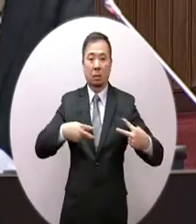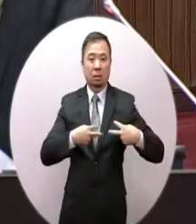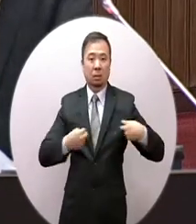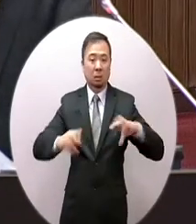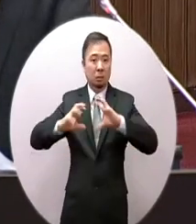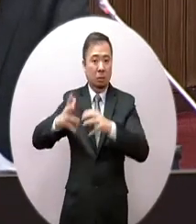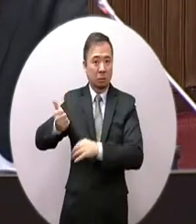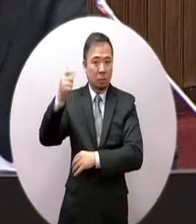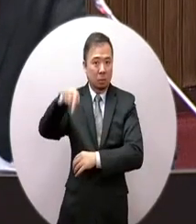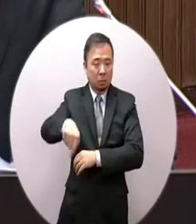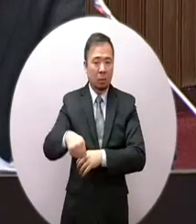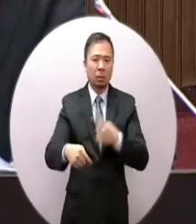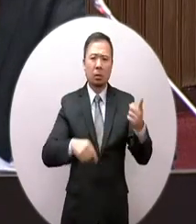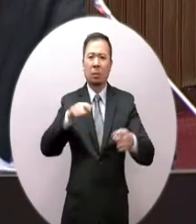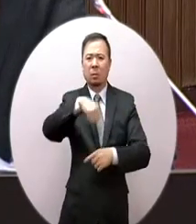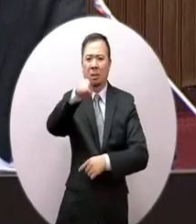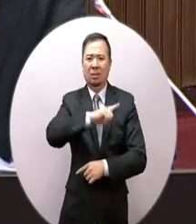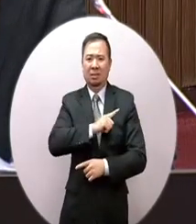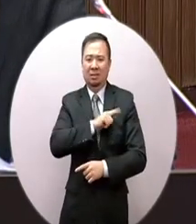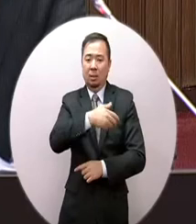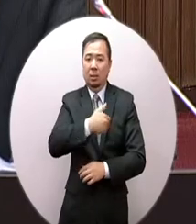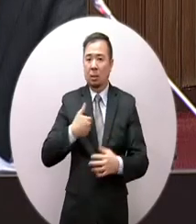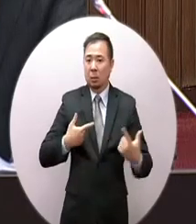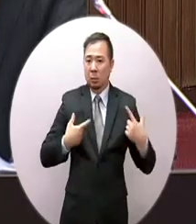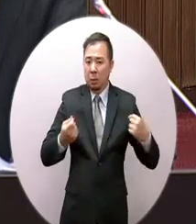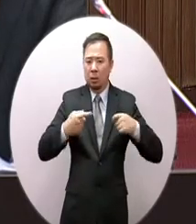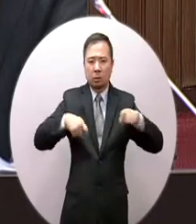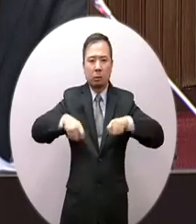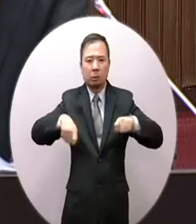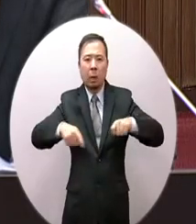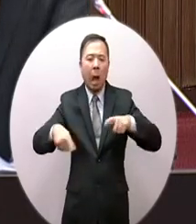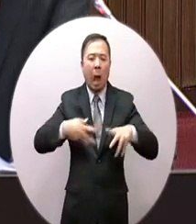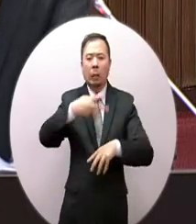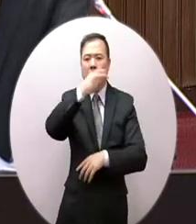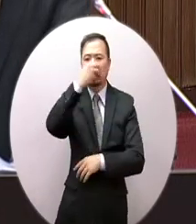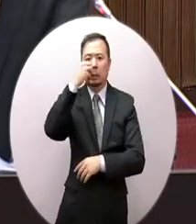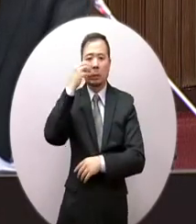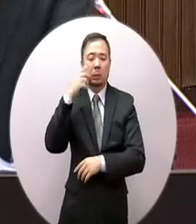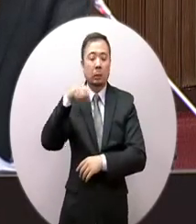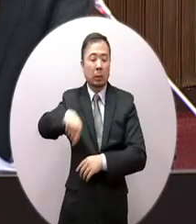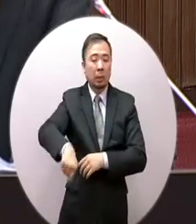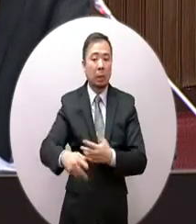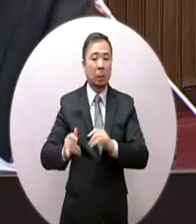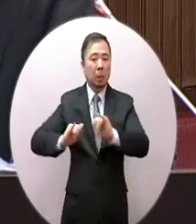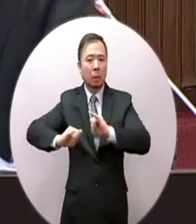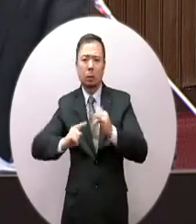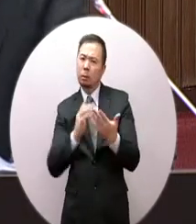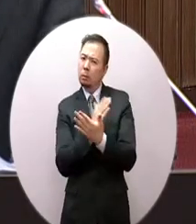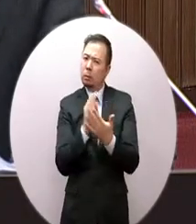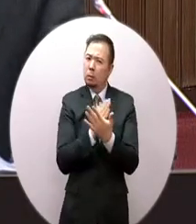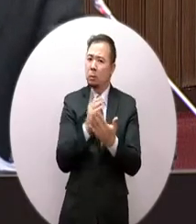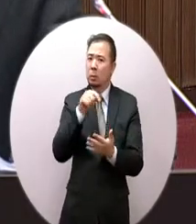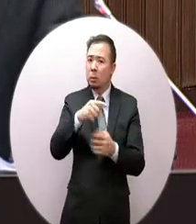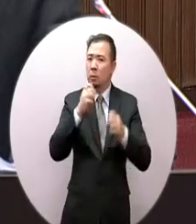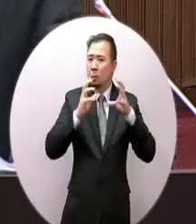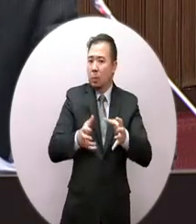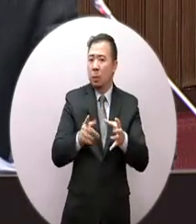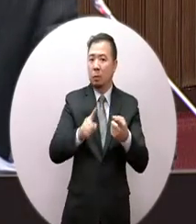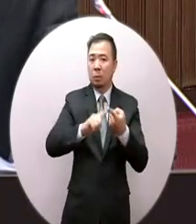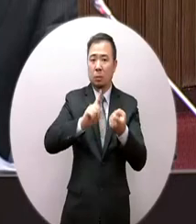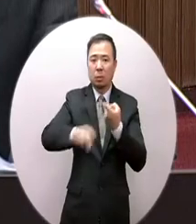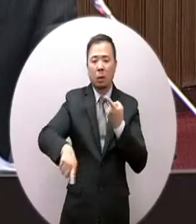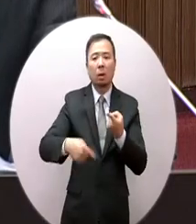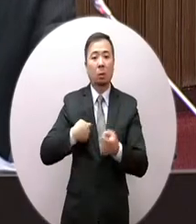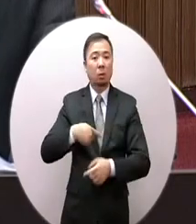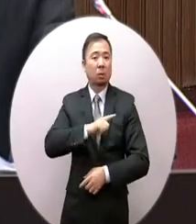策上的草率，根本没有让外界有足够的资讯来审视是否合理。那其实本席也认为说，